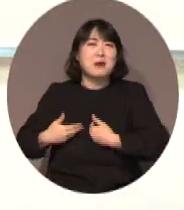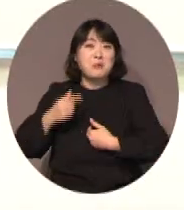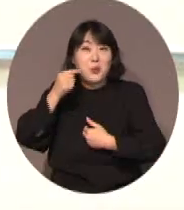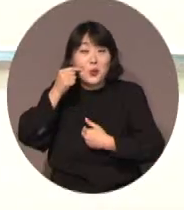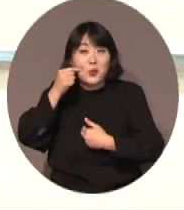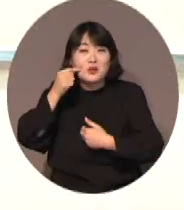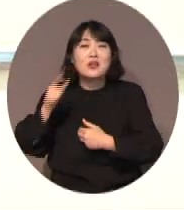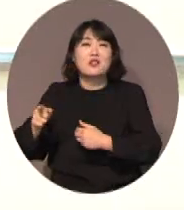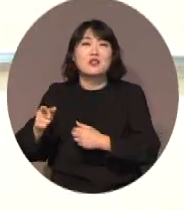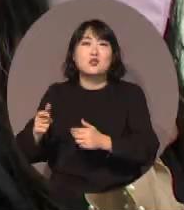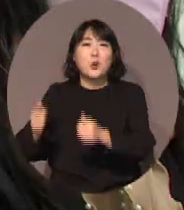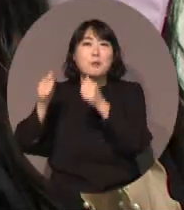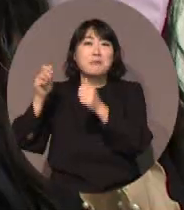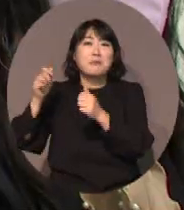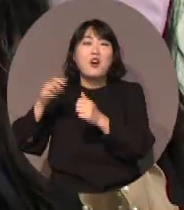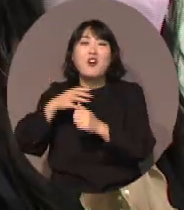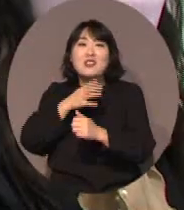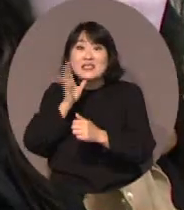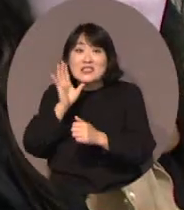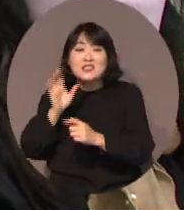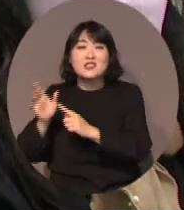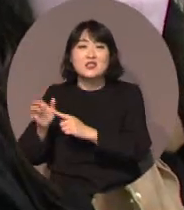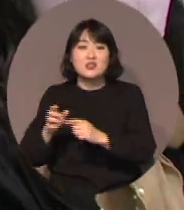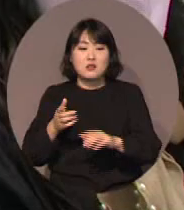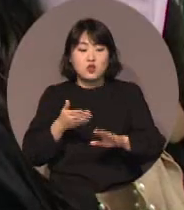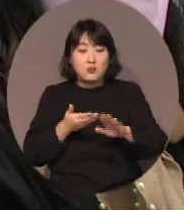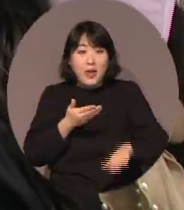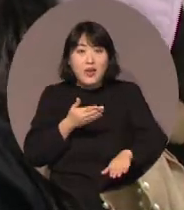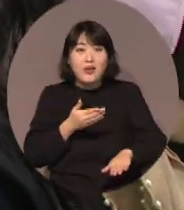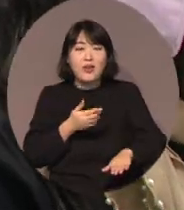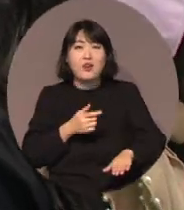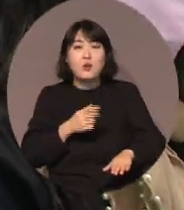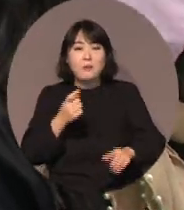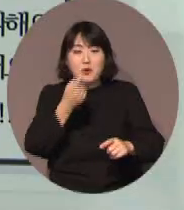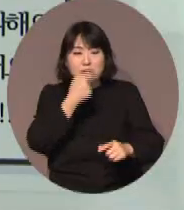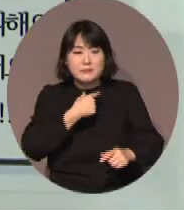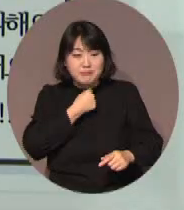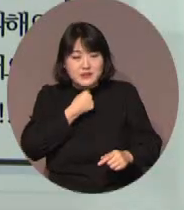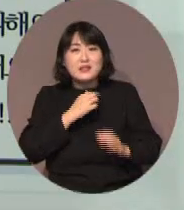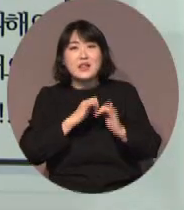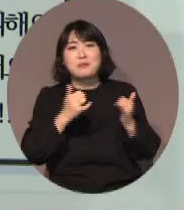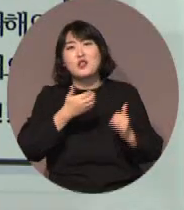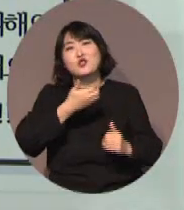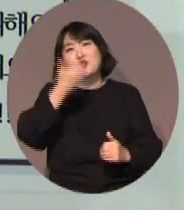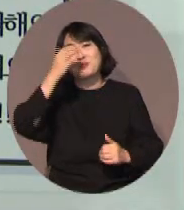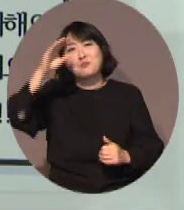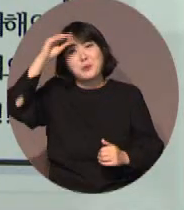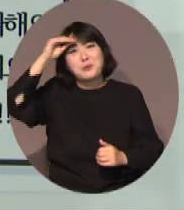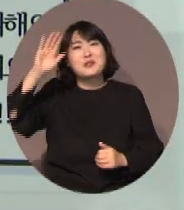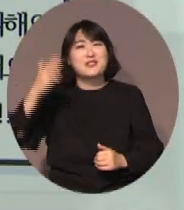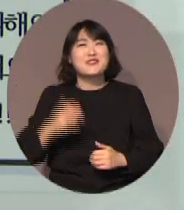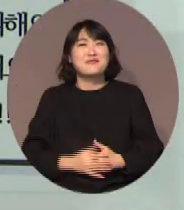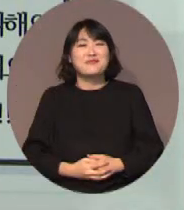열정으로 이겨낸 만학도들이 또 다른 예비 만학도의 희망이 되고 있습니다. MBC 뉴스 박선진입니다.